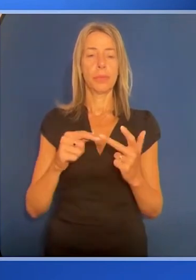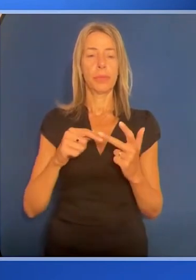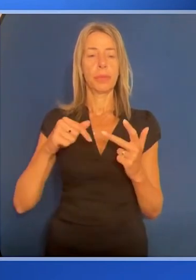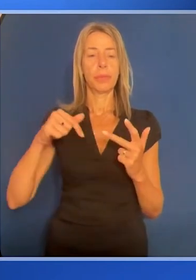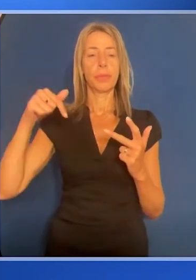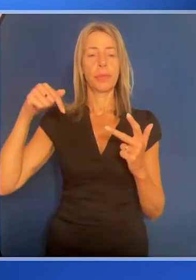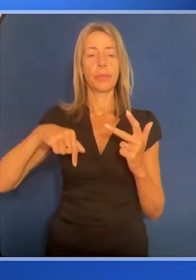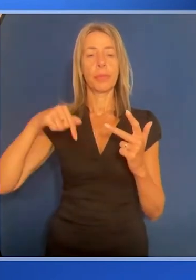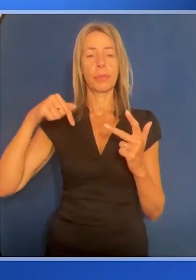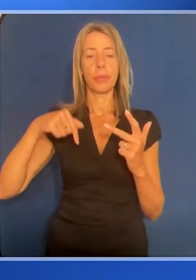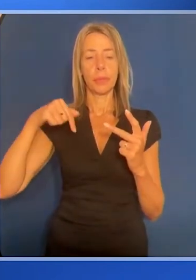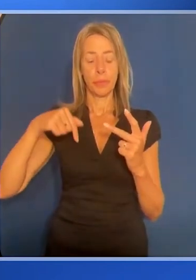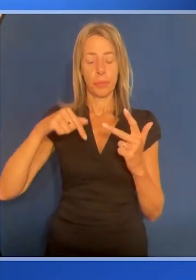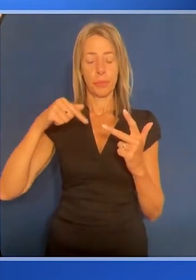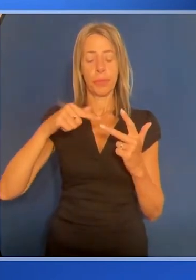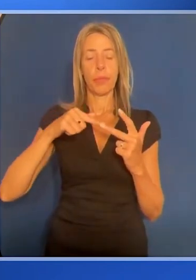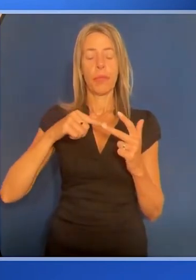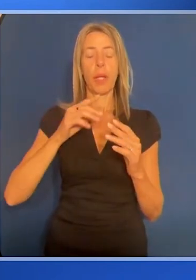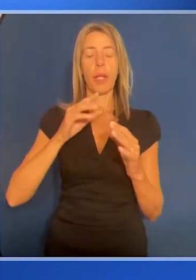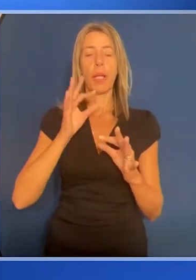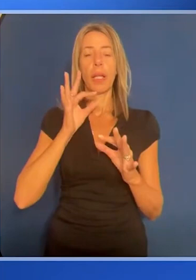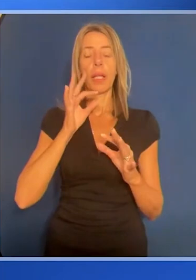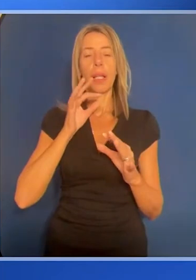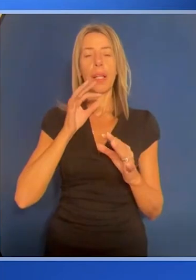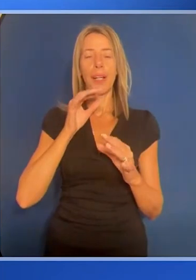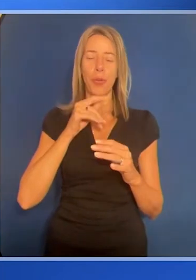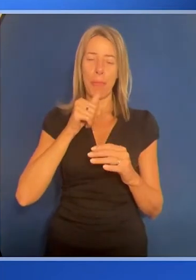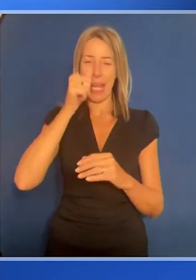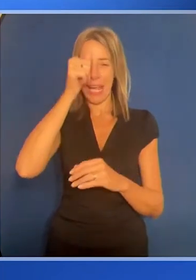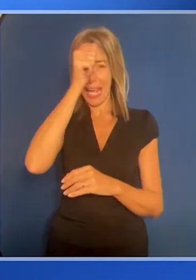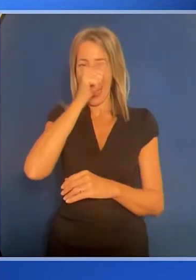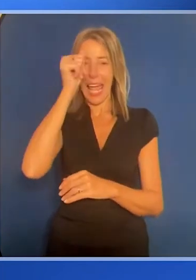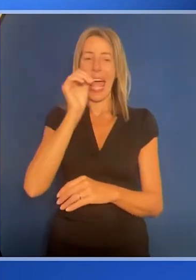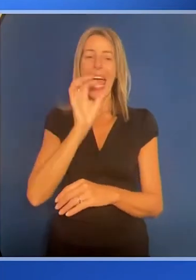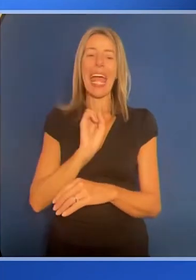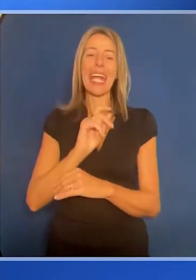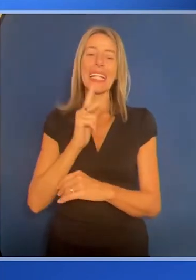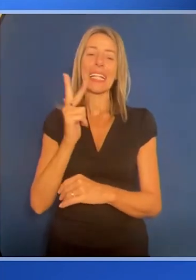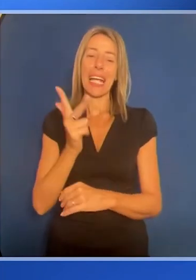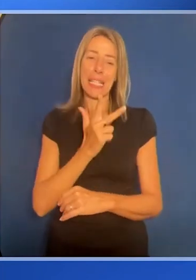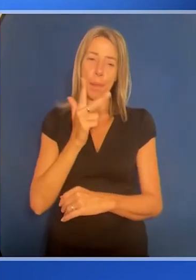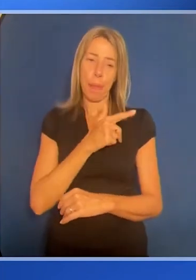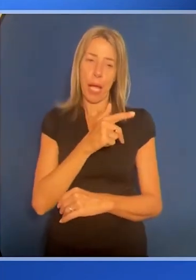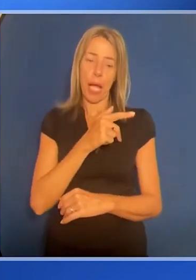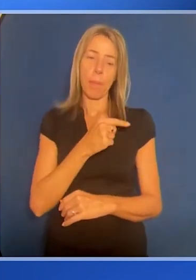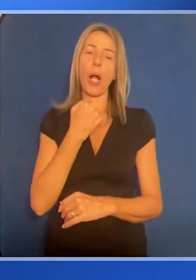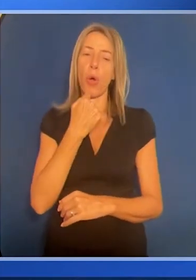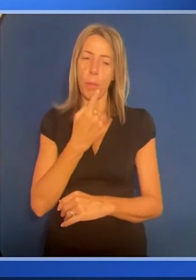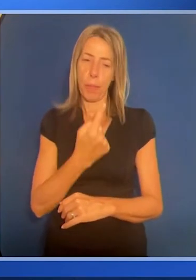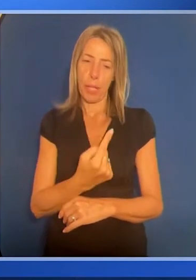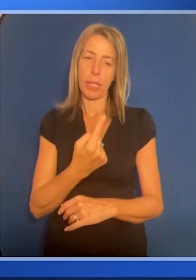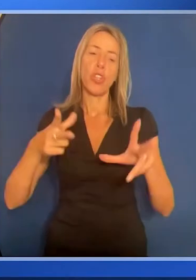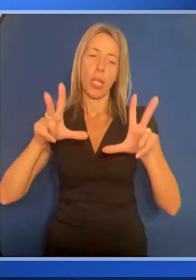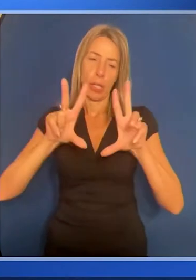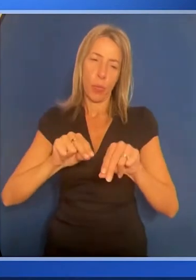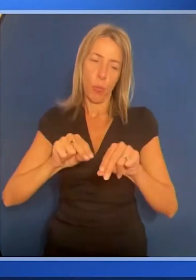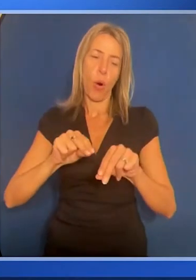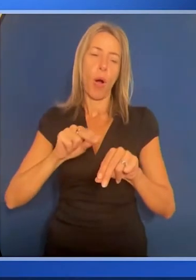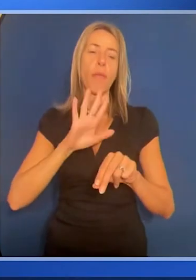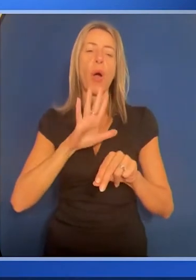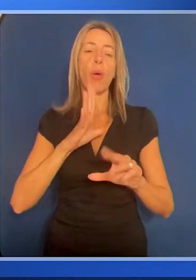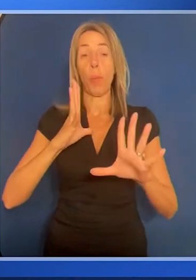دائما افاقا جديدا اثرت الجائحه بشكل كبير على السلوك الاجتماعي